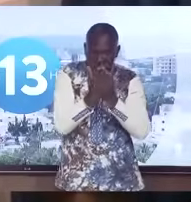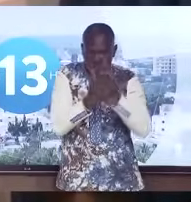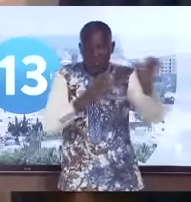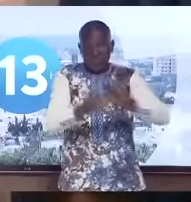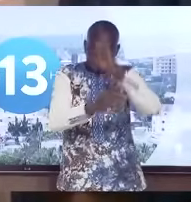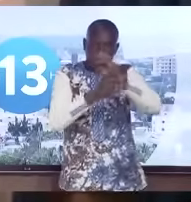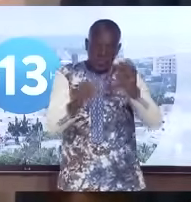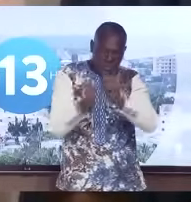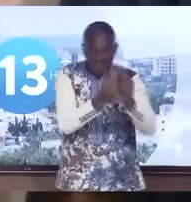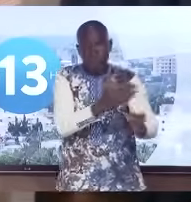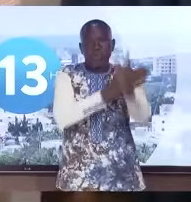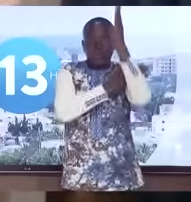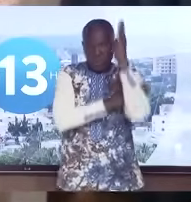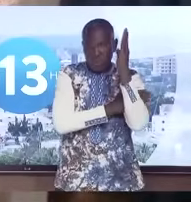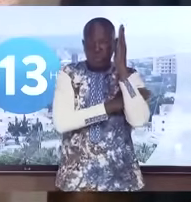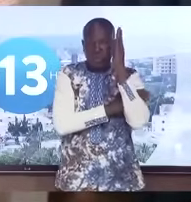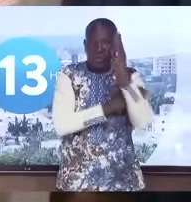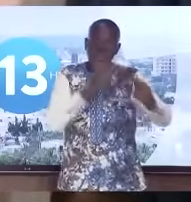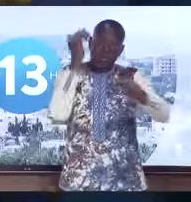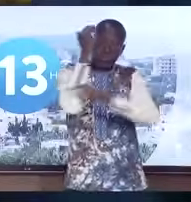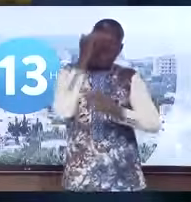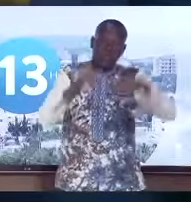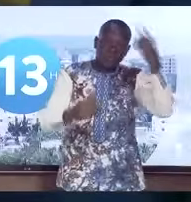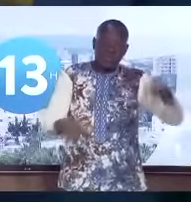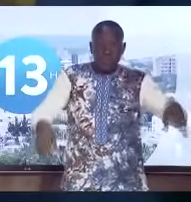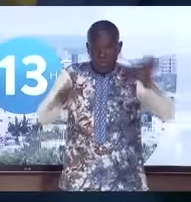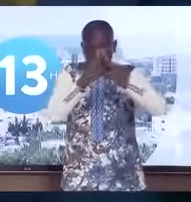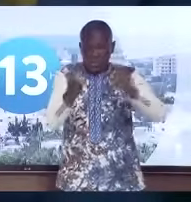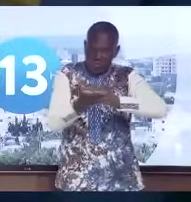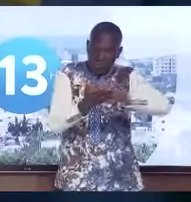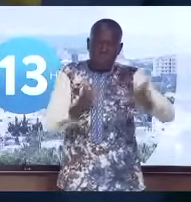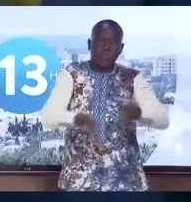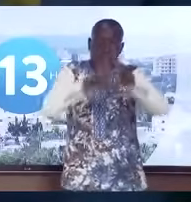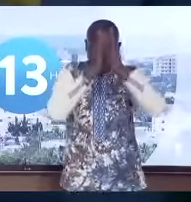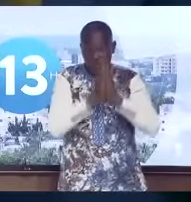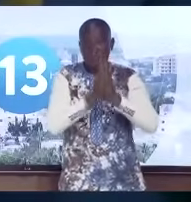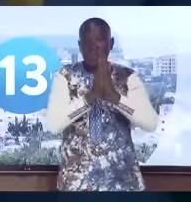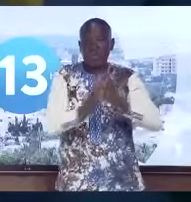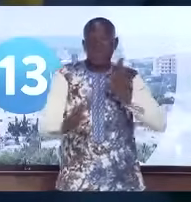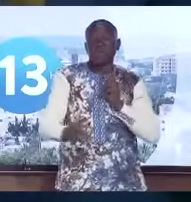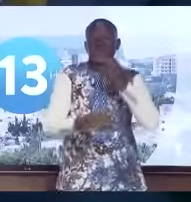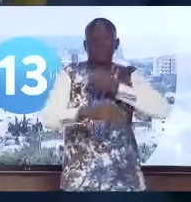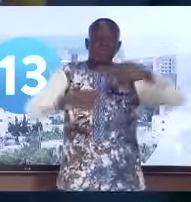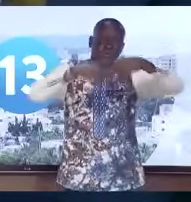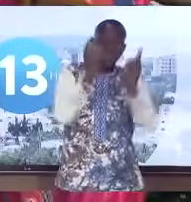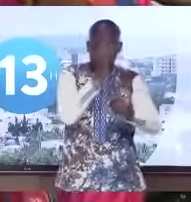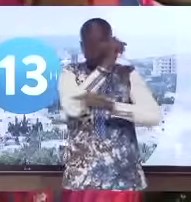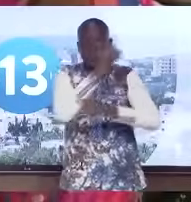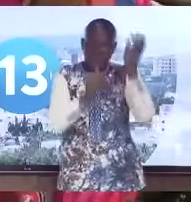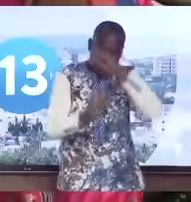des Assemblées de Dieu de Saxida 2 clôturent ici leur semaine de prière. Nous sommes au quartier Nagrin de